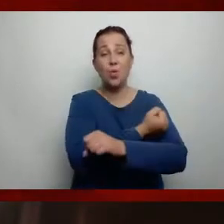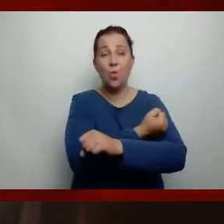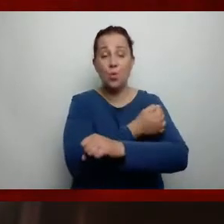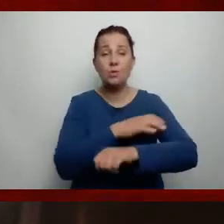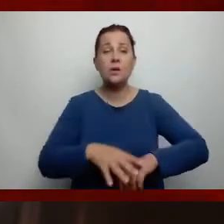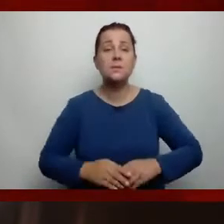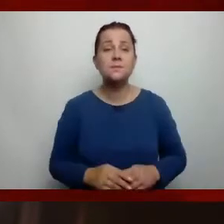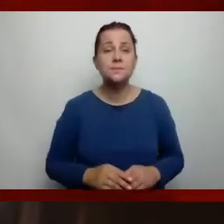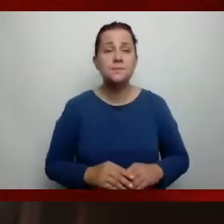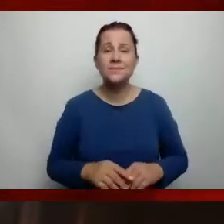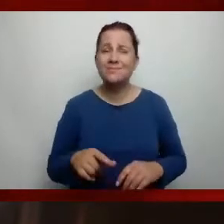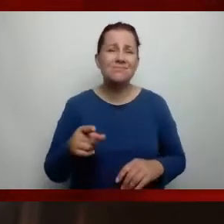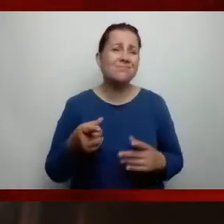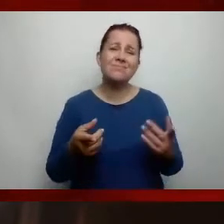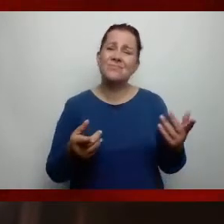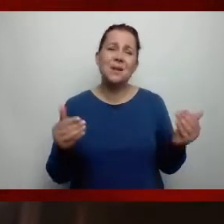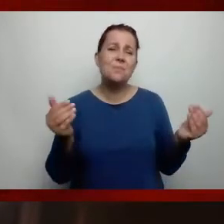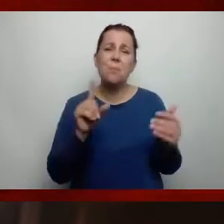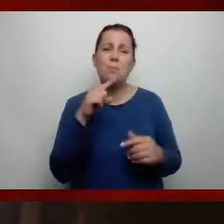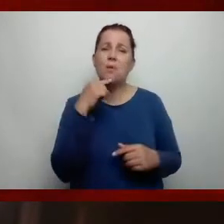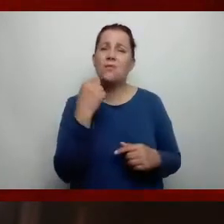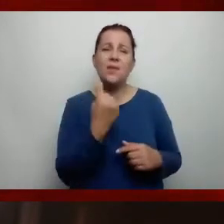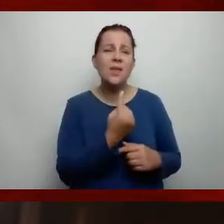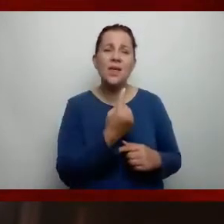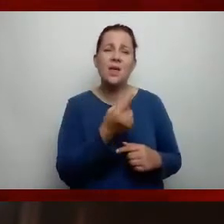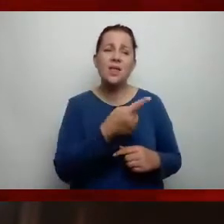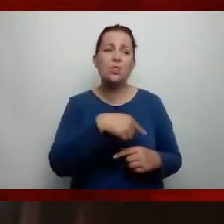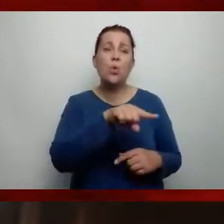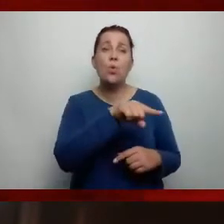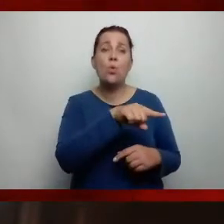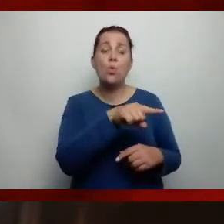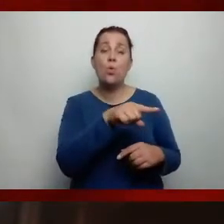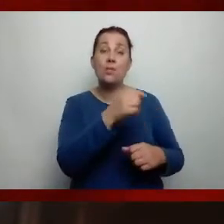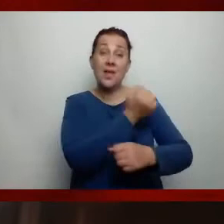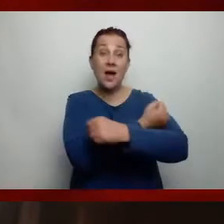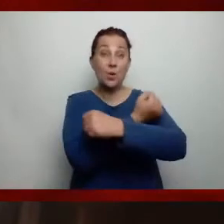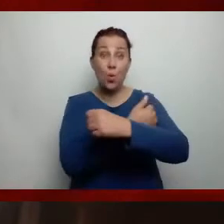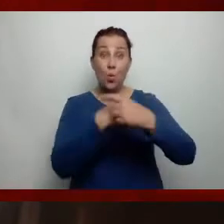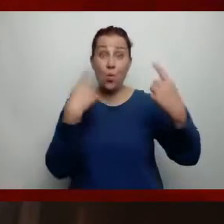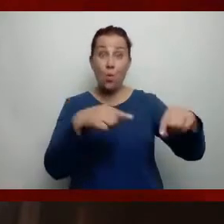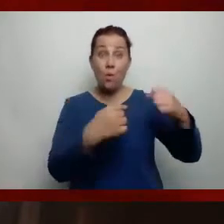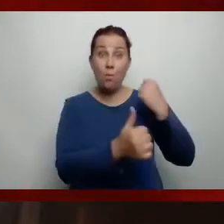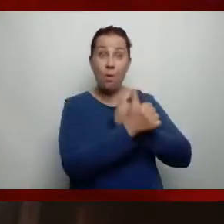nigdy można powiedzieć, że nie spowodowało to u niego